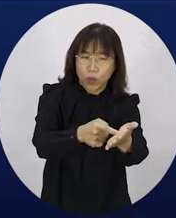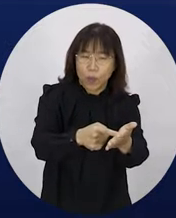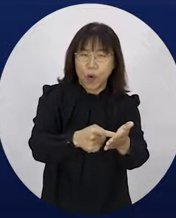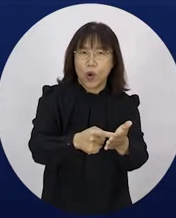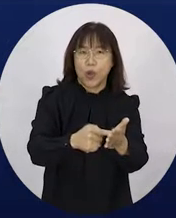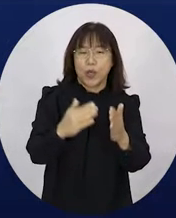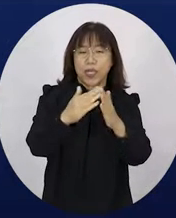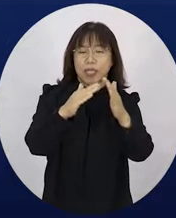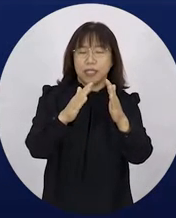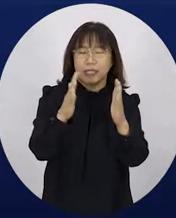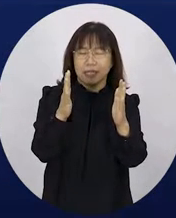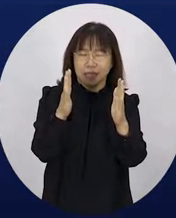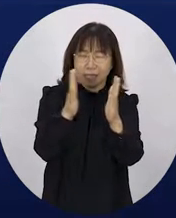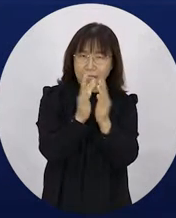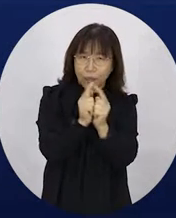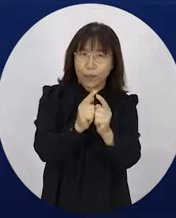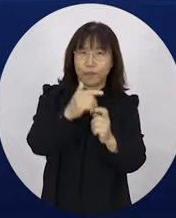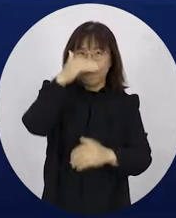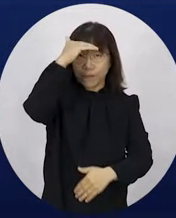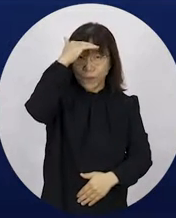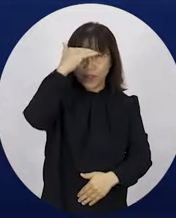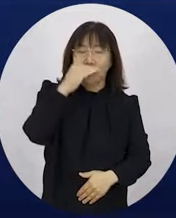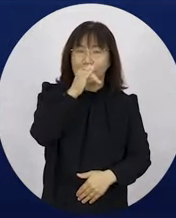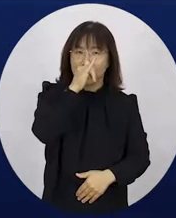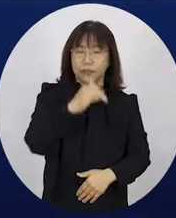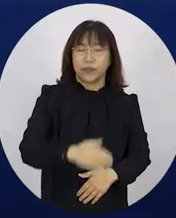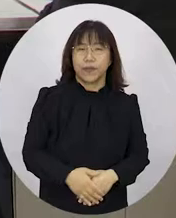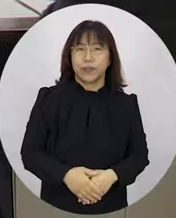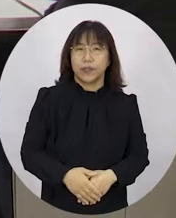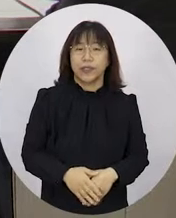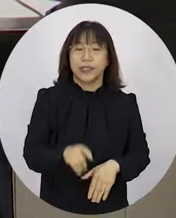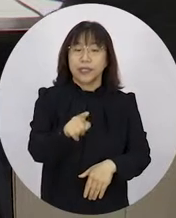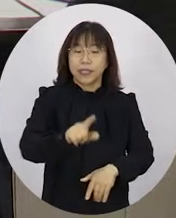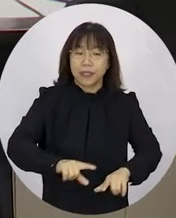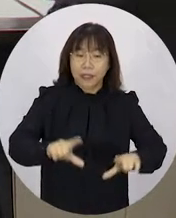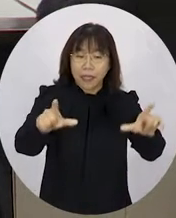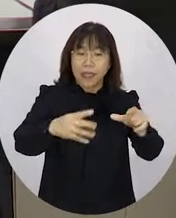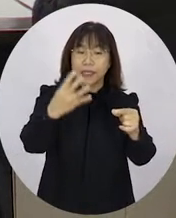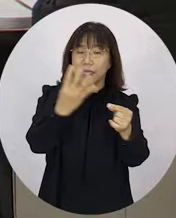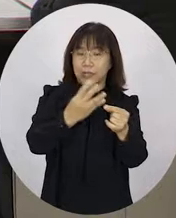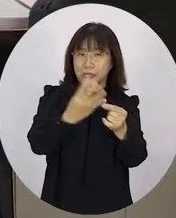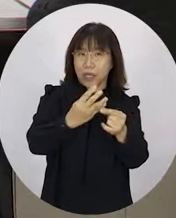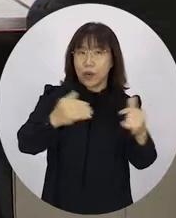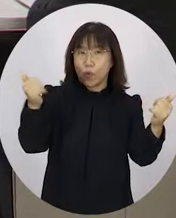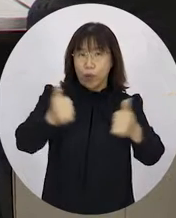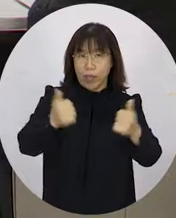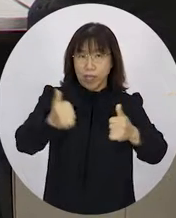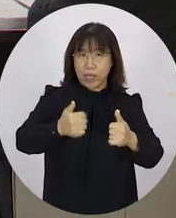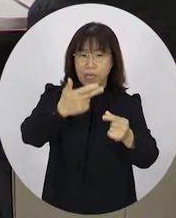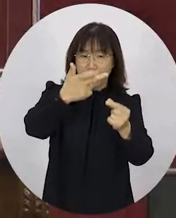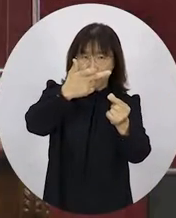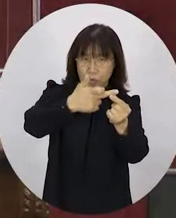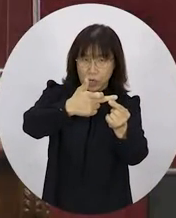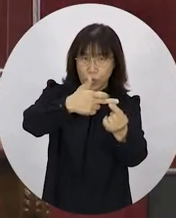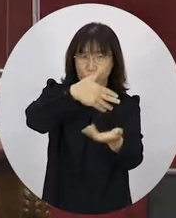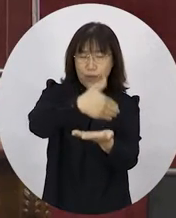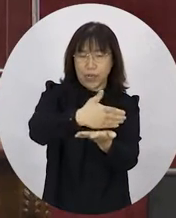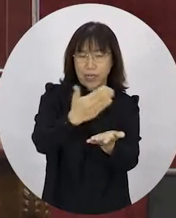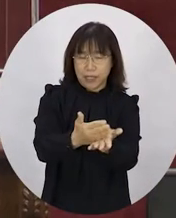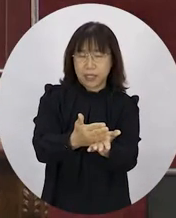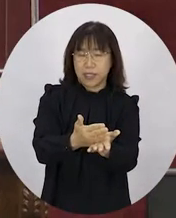진행되는 등 8일간의 일정을 마무리했습니다 이날 열린 제4차 본회의에서는 모두